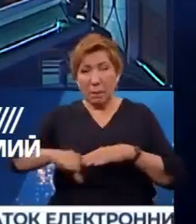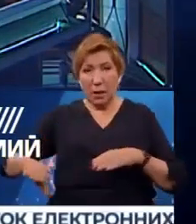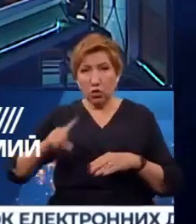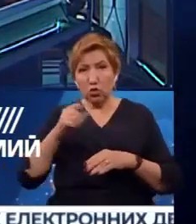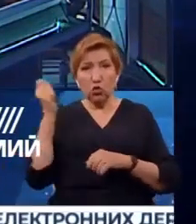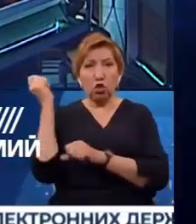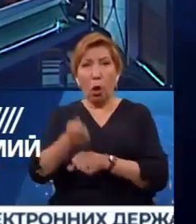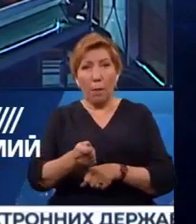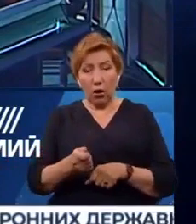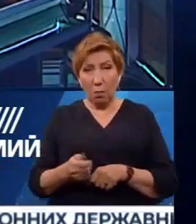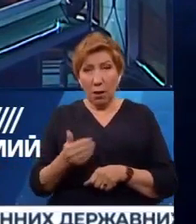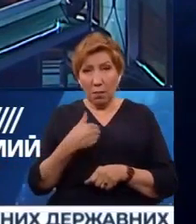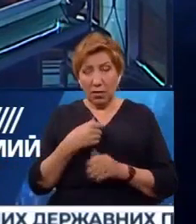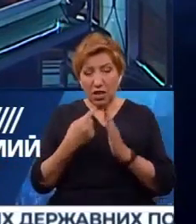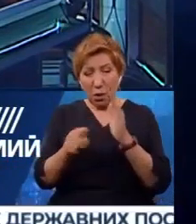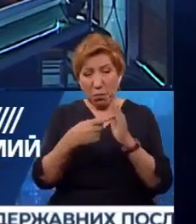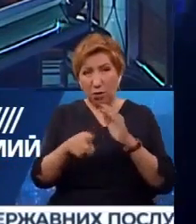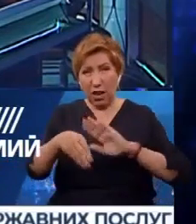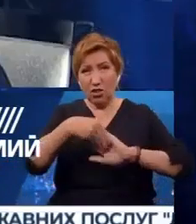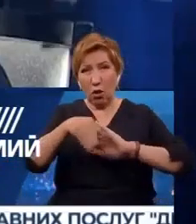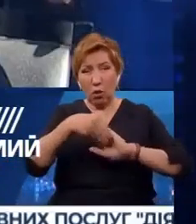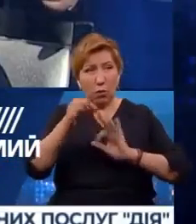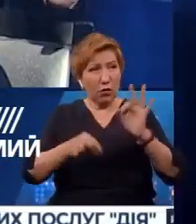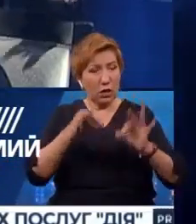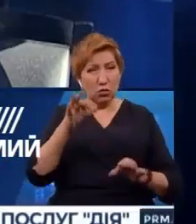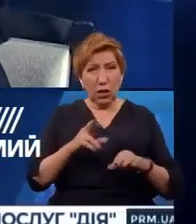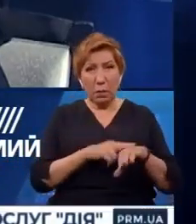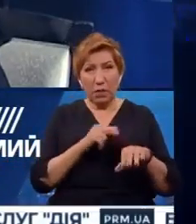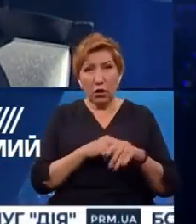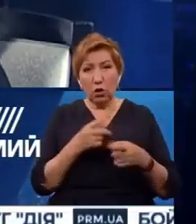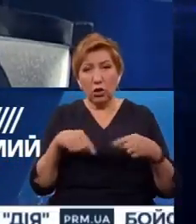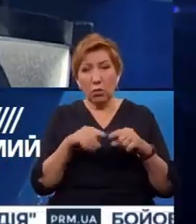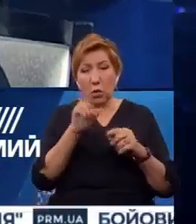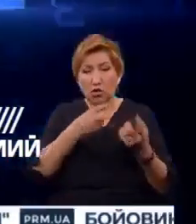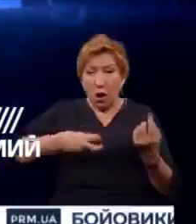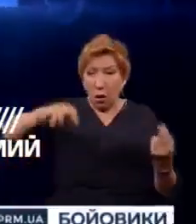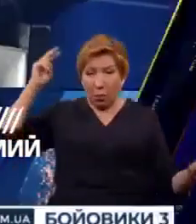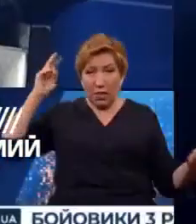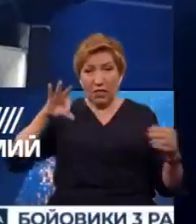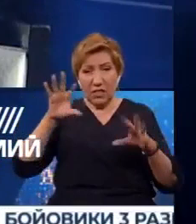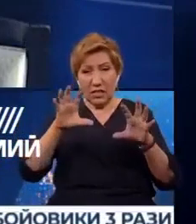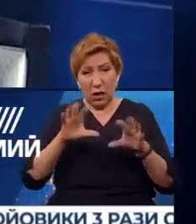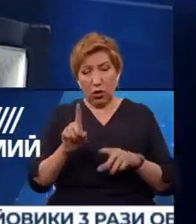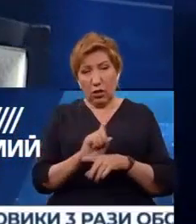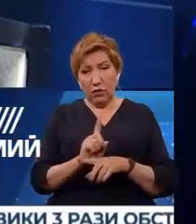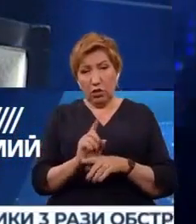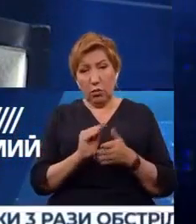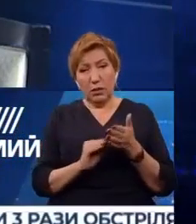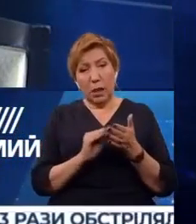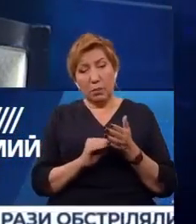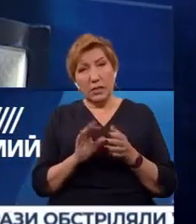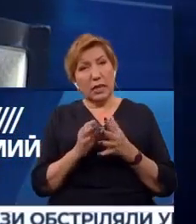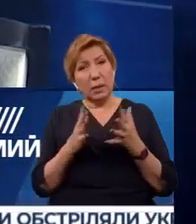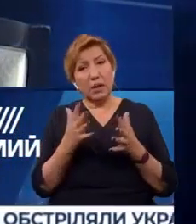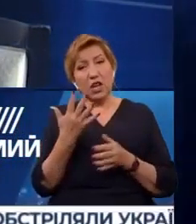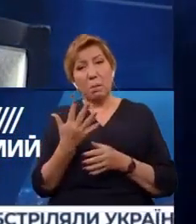іде. При наших продажних корумпованих судах, правоохоронних органах можна обійти будь-яку законодавчу норму. Написано в законі не